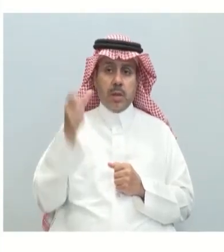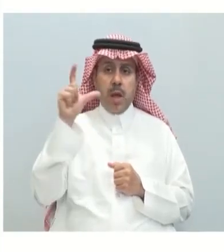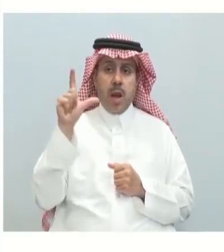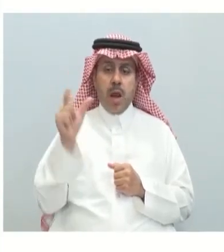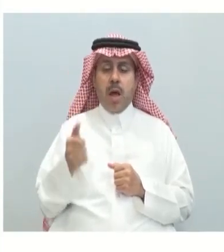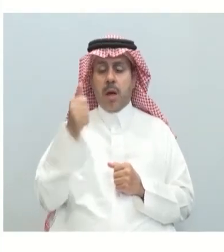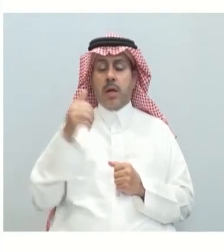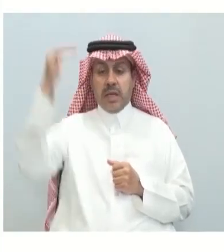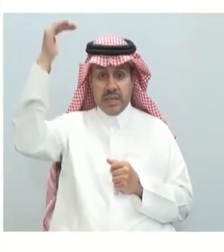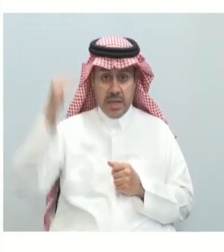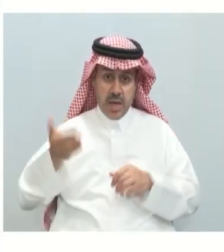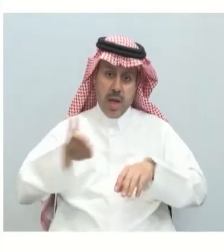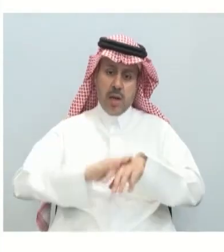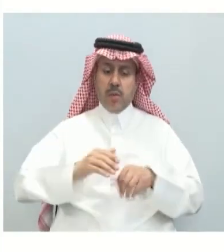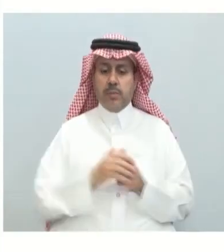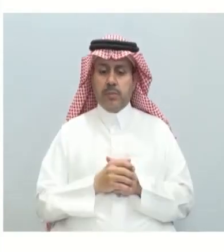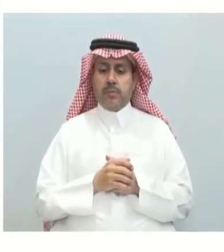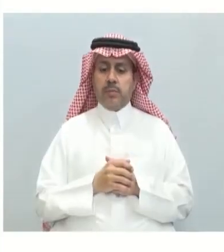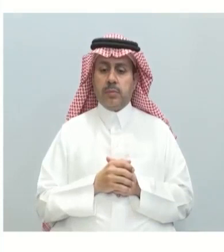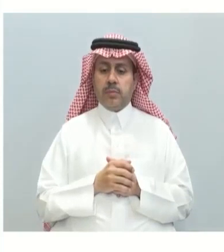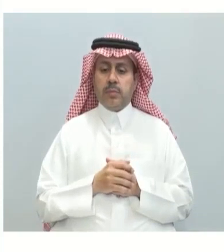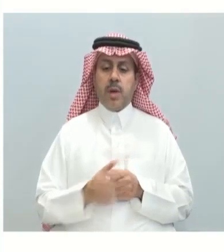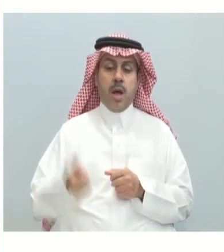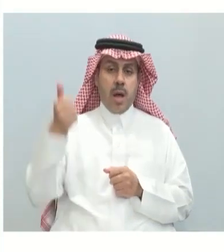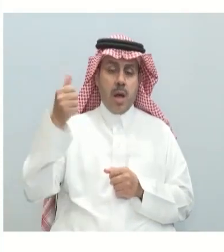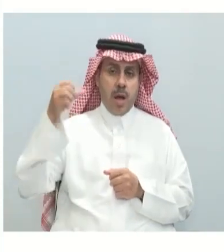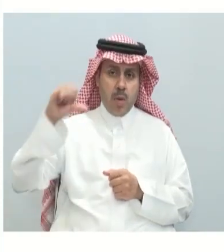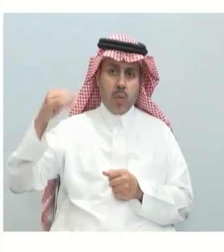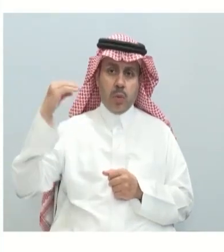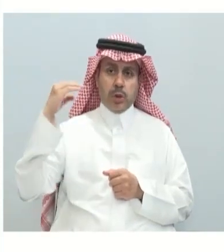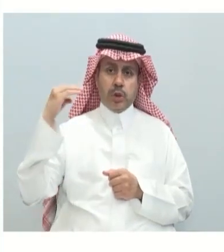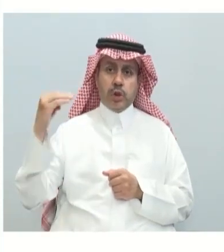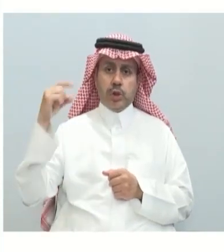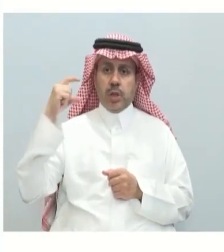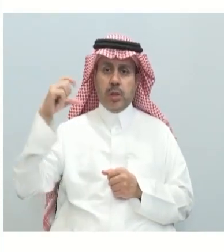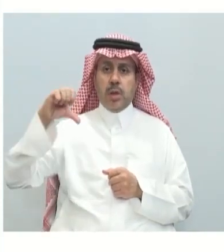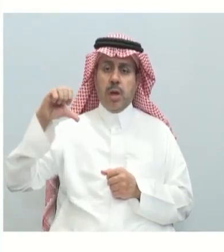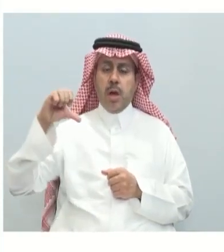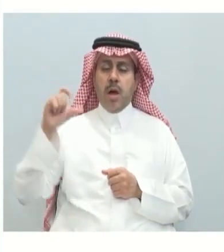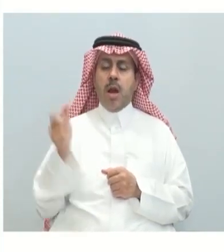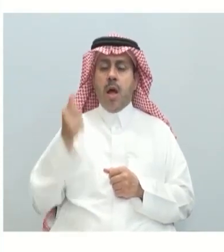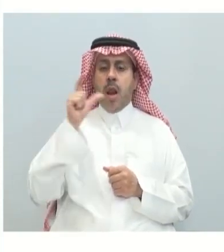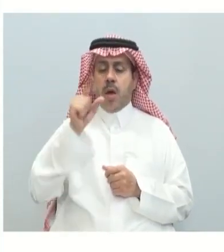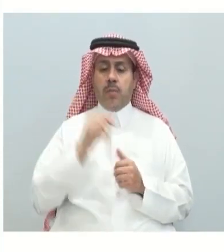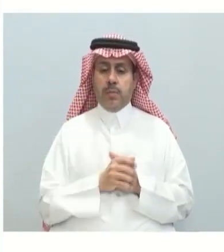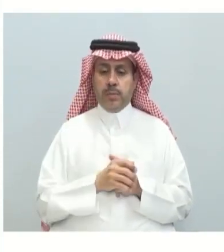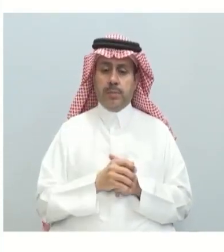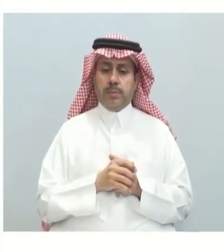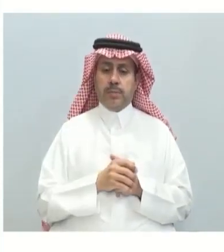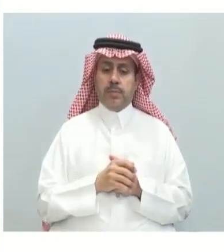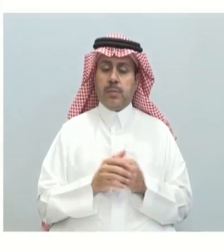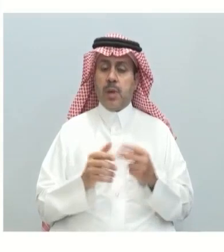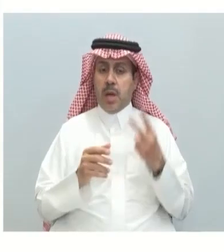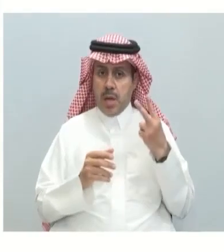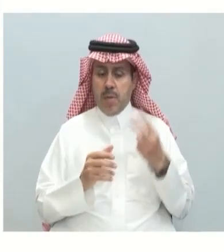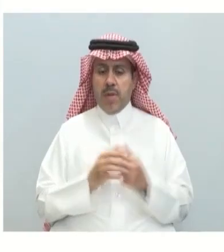انزلنا عليكم يعني اوجد لكم اذا المراد بها اوجدنا لكم ناتي ايضا الى كلمه